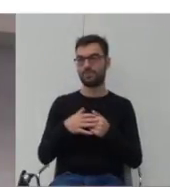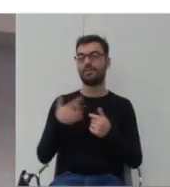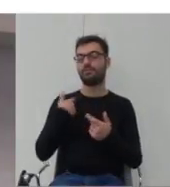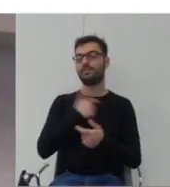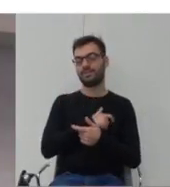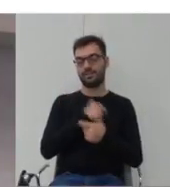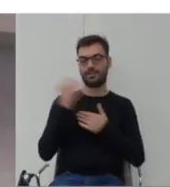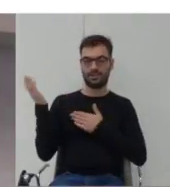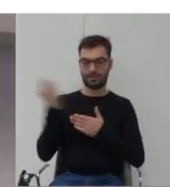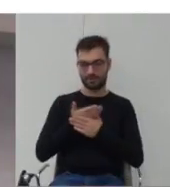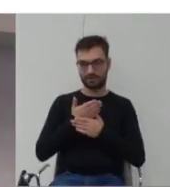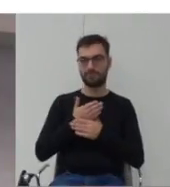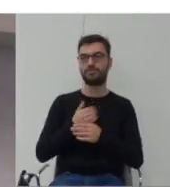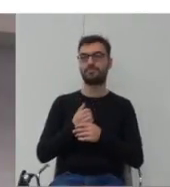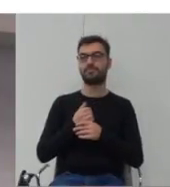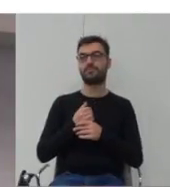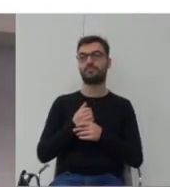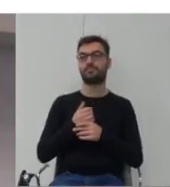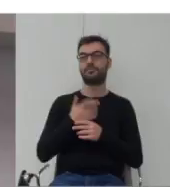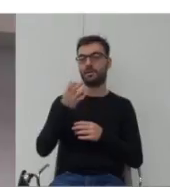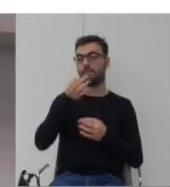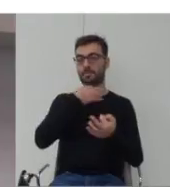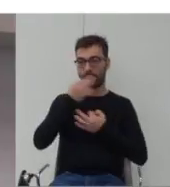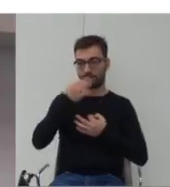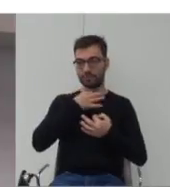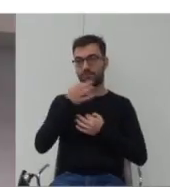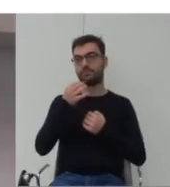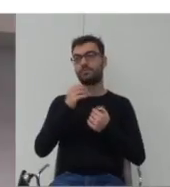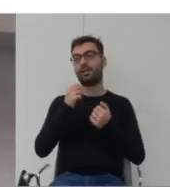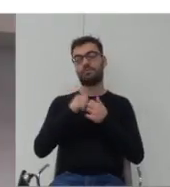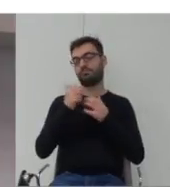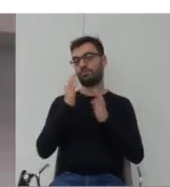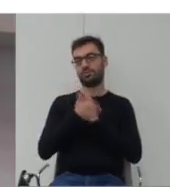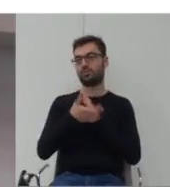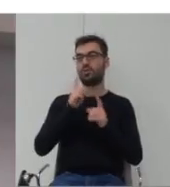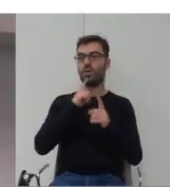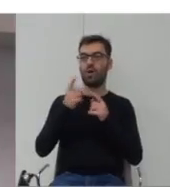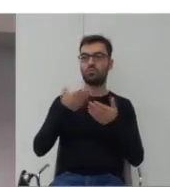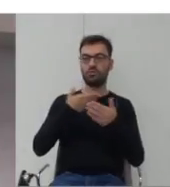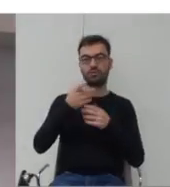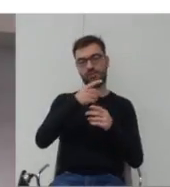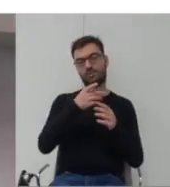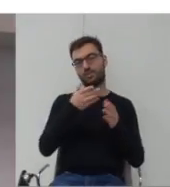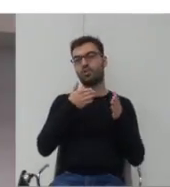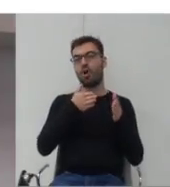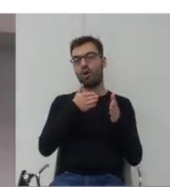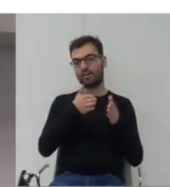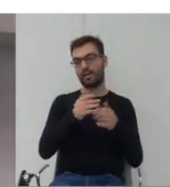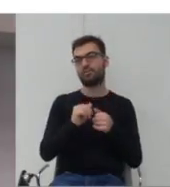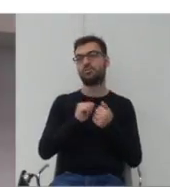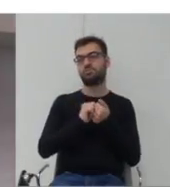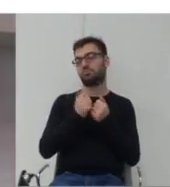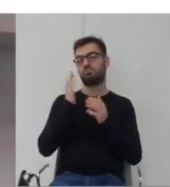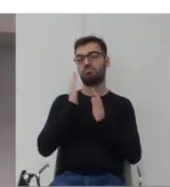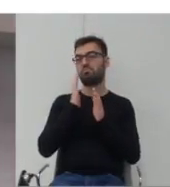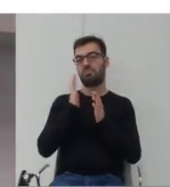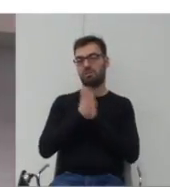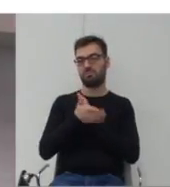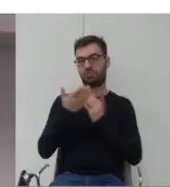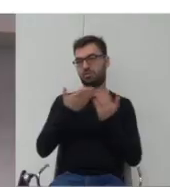Serdecznie Państwa zapraszamy, zarówno do zadawania nam pytań, czy po prostu do rozmów w kuluarach, jak i bezpośrednio